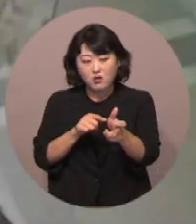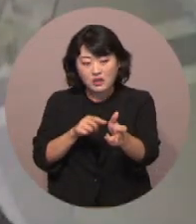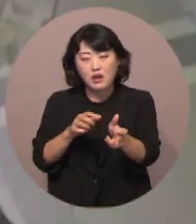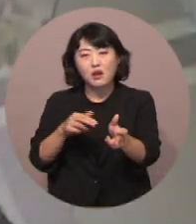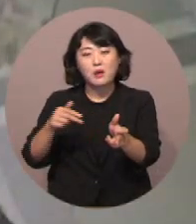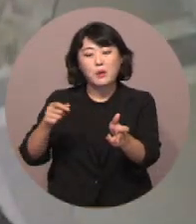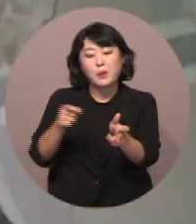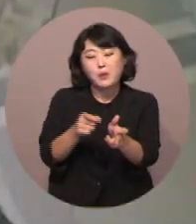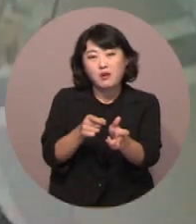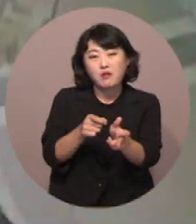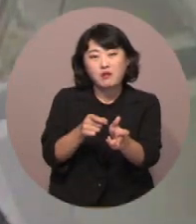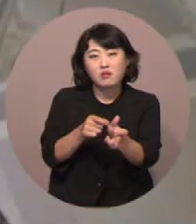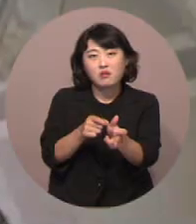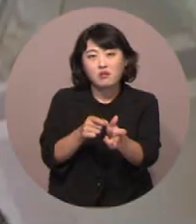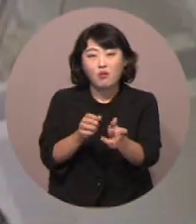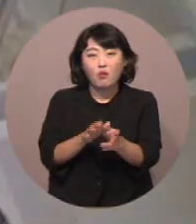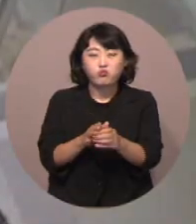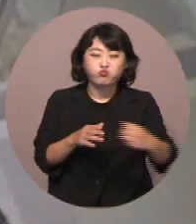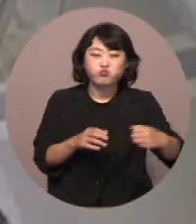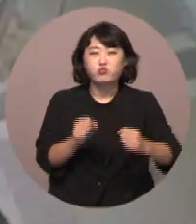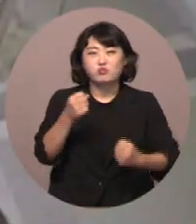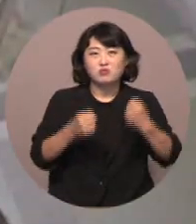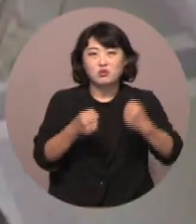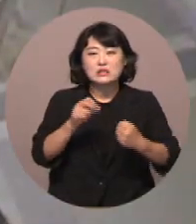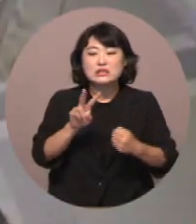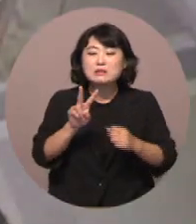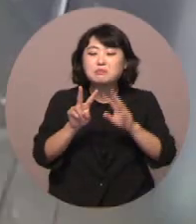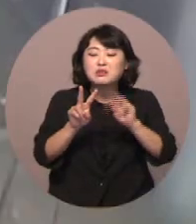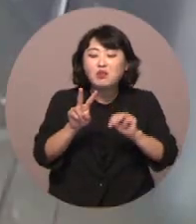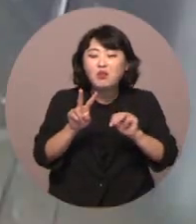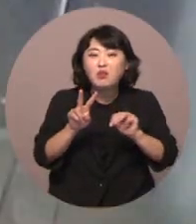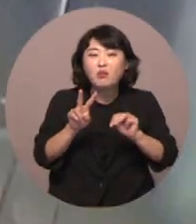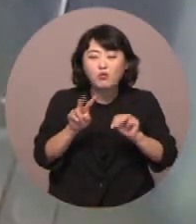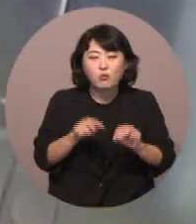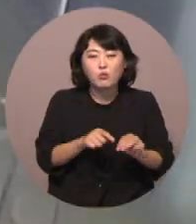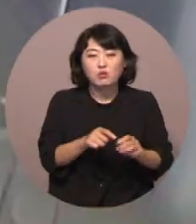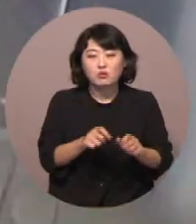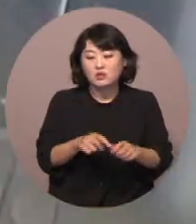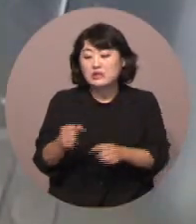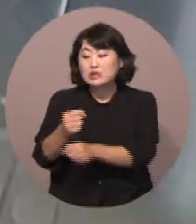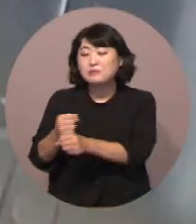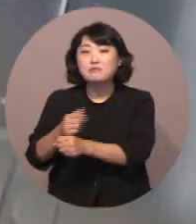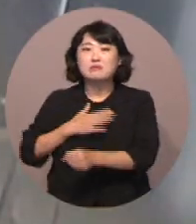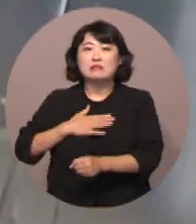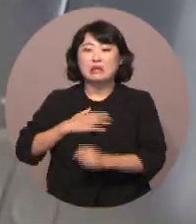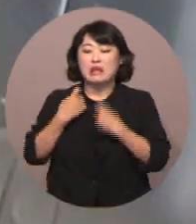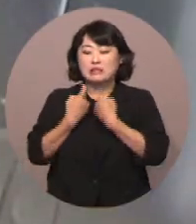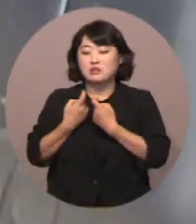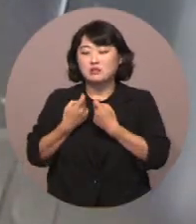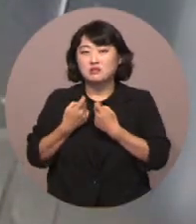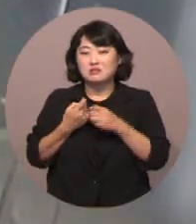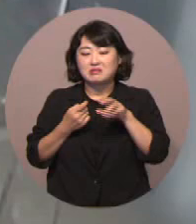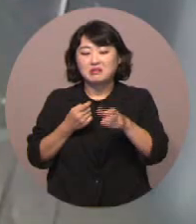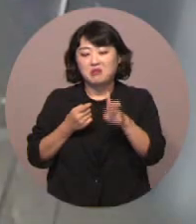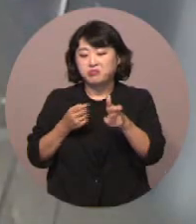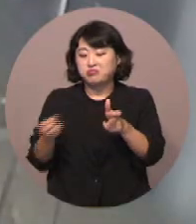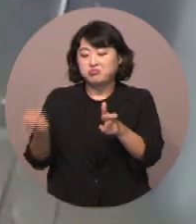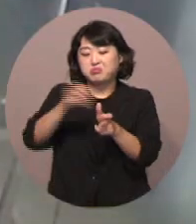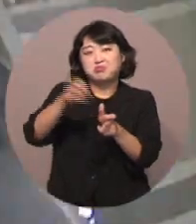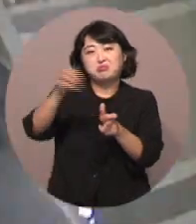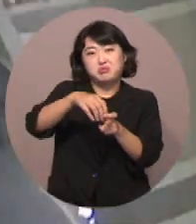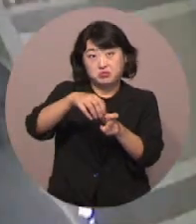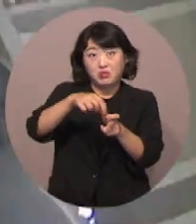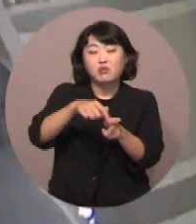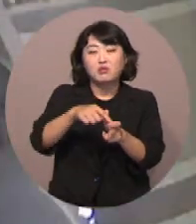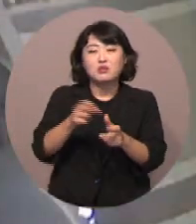다가갑니다 운전석에 타 차를 2m 가량 이동시킨 뒤 길가에 내려던 기을에 씻